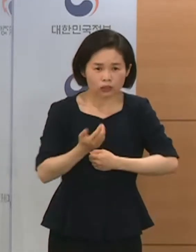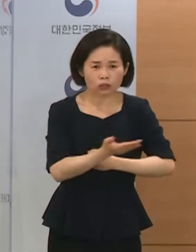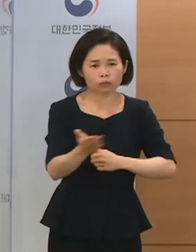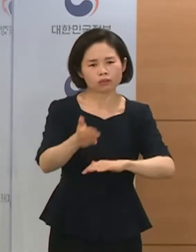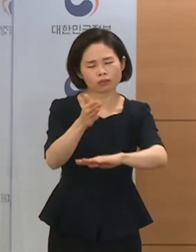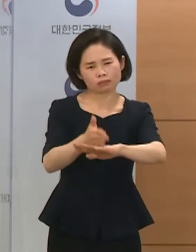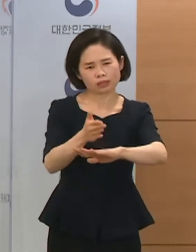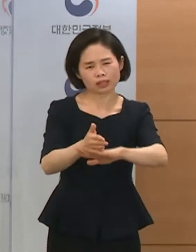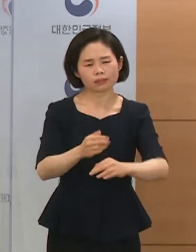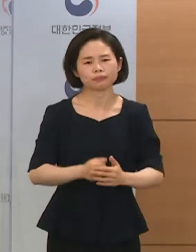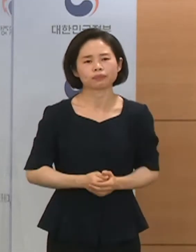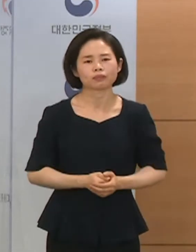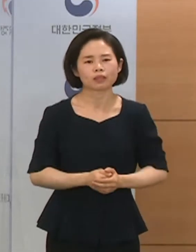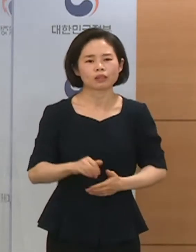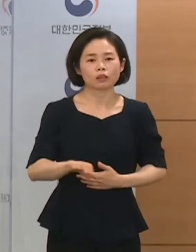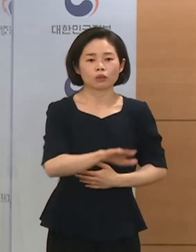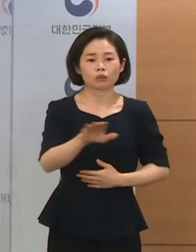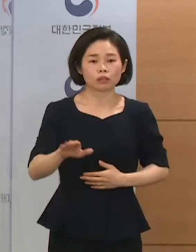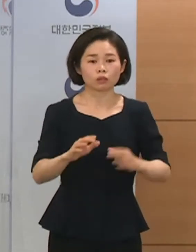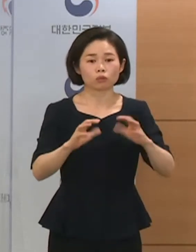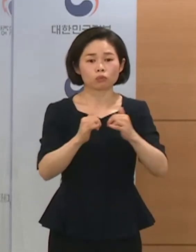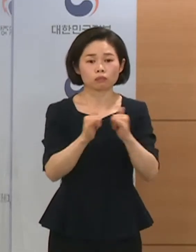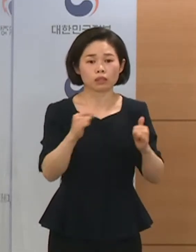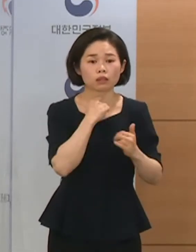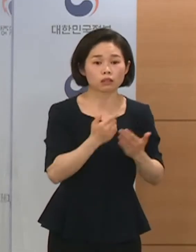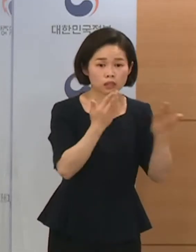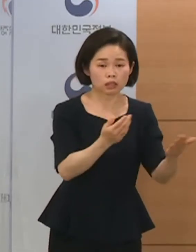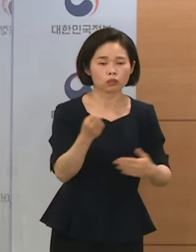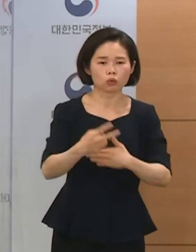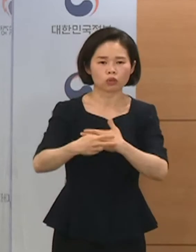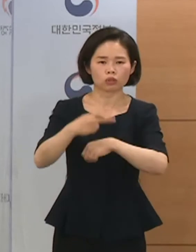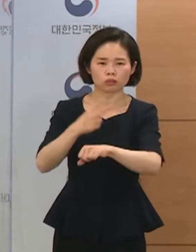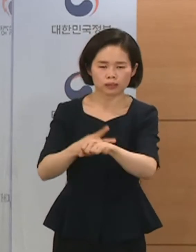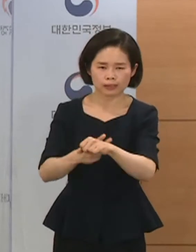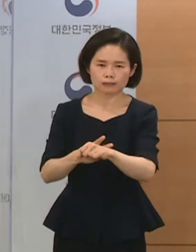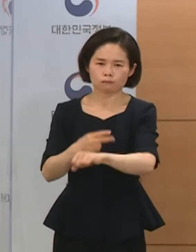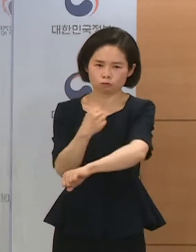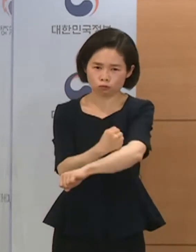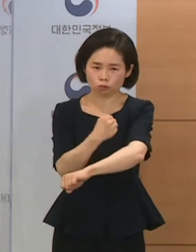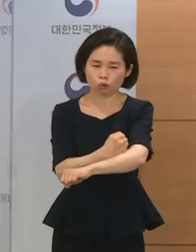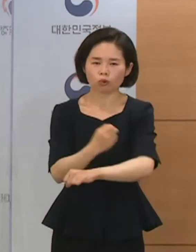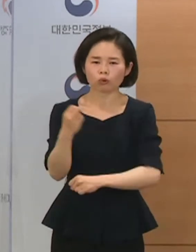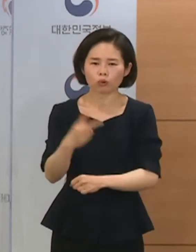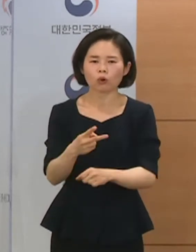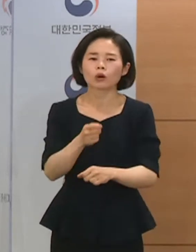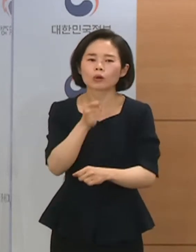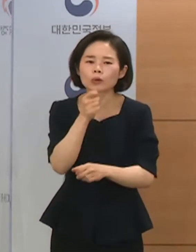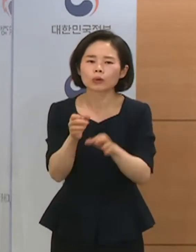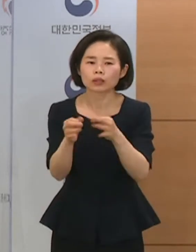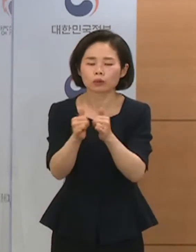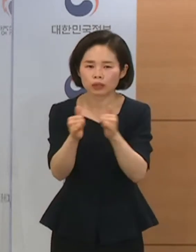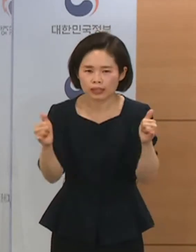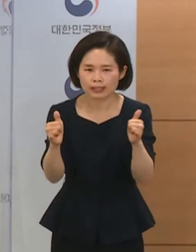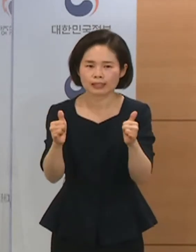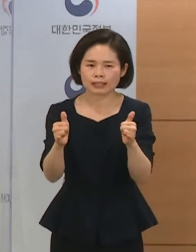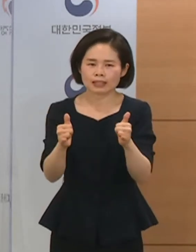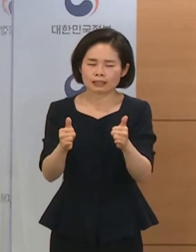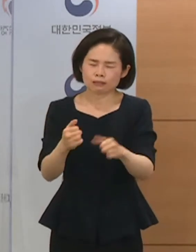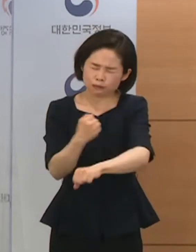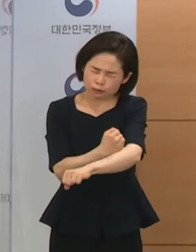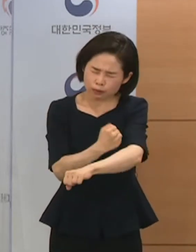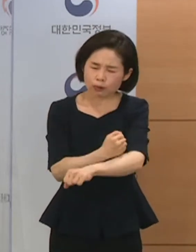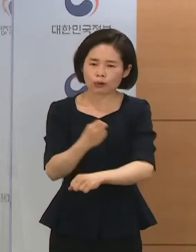우리는 이 국민들의 헌신과 함께 의료진의 땀, 자영업자 소상공인의 눈물, 사랑하는 사람을 만날 수 없던